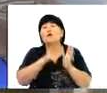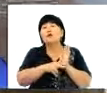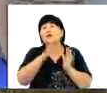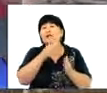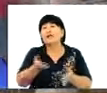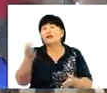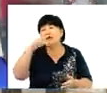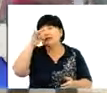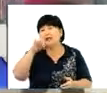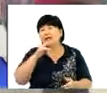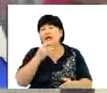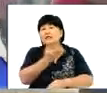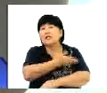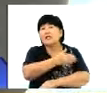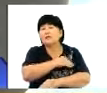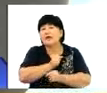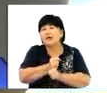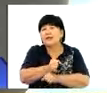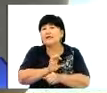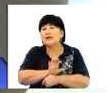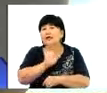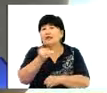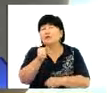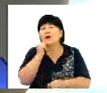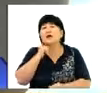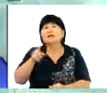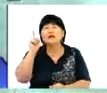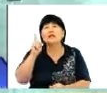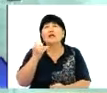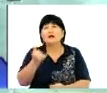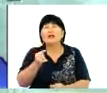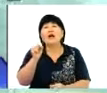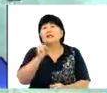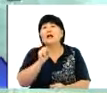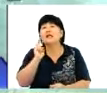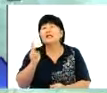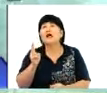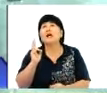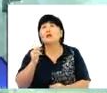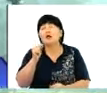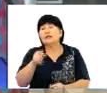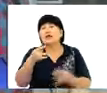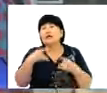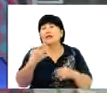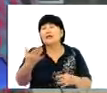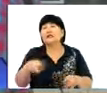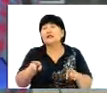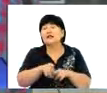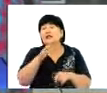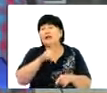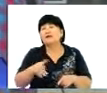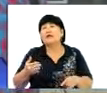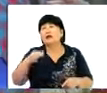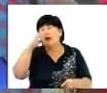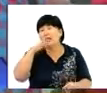80 лет назад в Казахстан из Польши были насильно депортированы ее предки Арладиуш и Кристина Кондратюк. Здесь родился и некоторое время